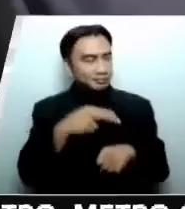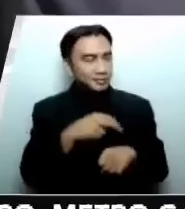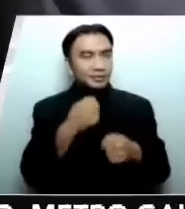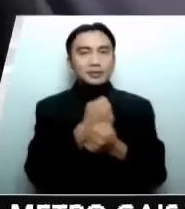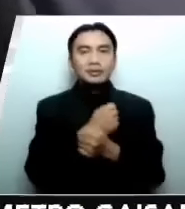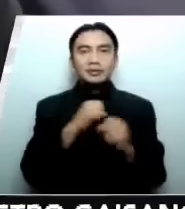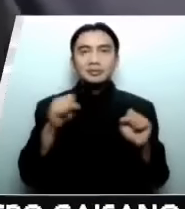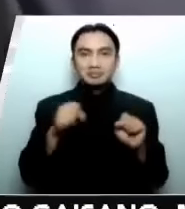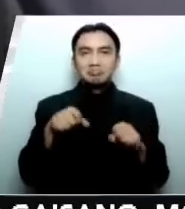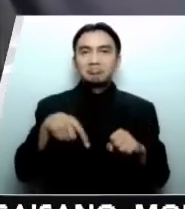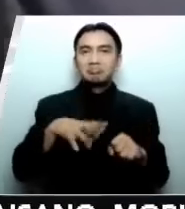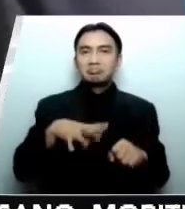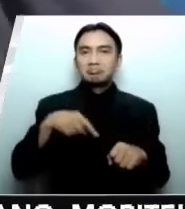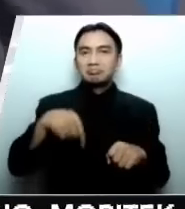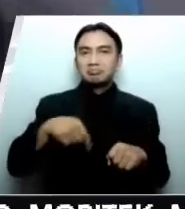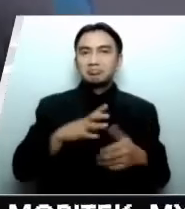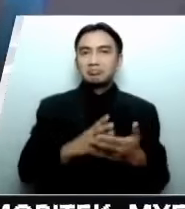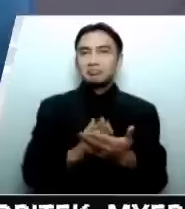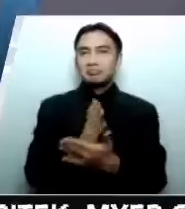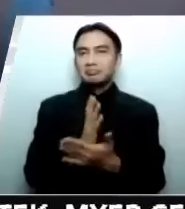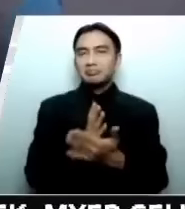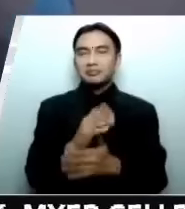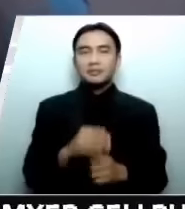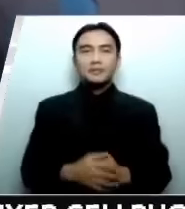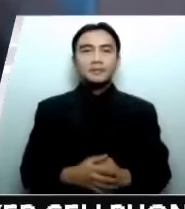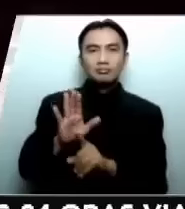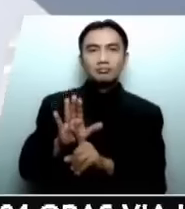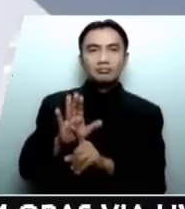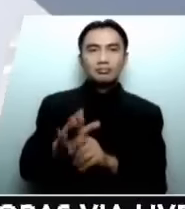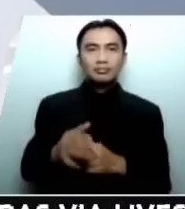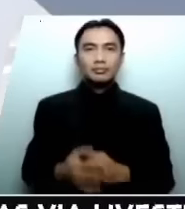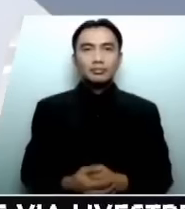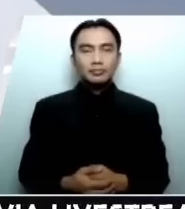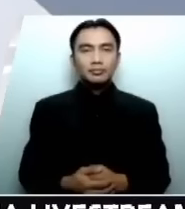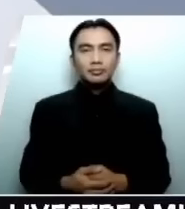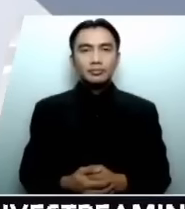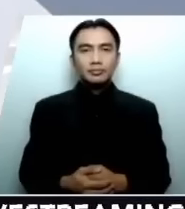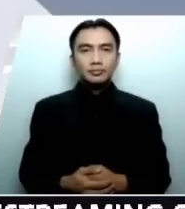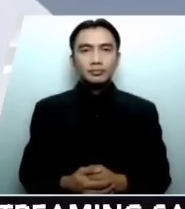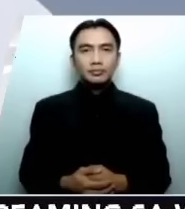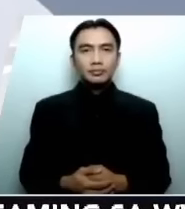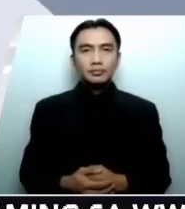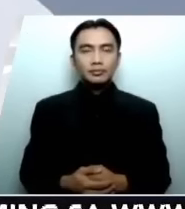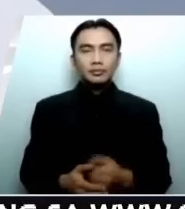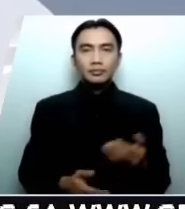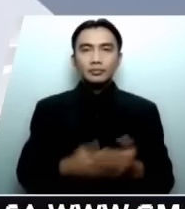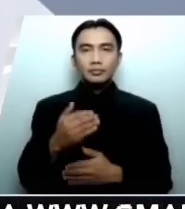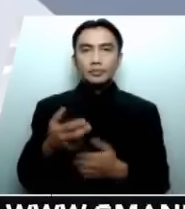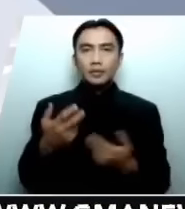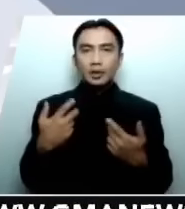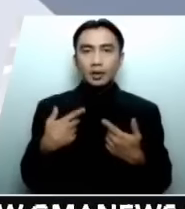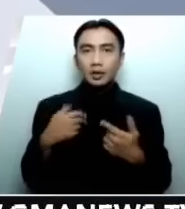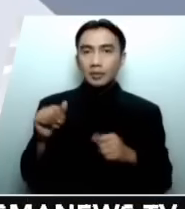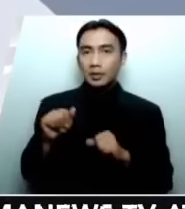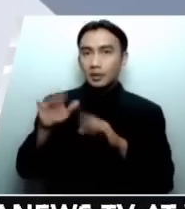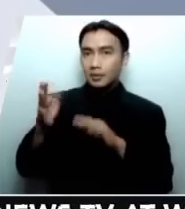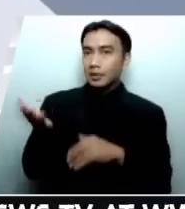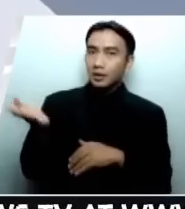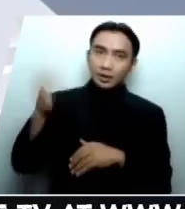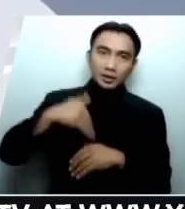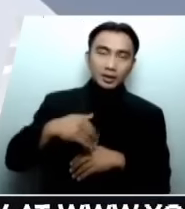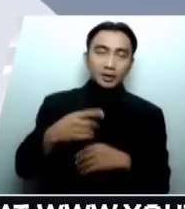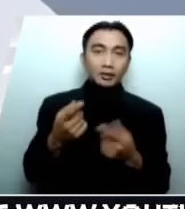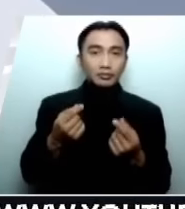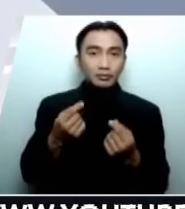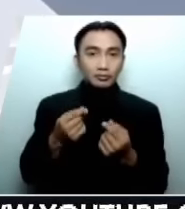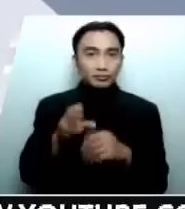Son, nagbabalita para sa GMA Integrated News. Tayo na sa Antipolo at doon magsimba tayo.